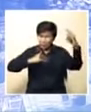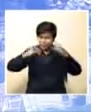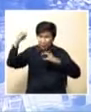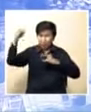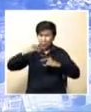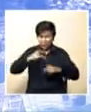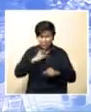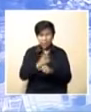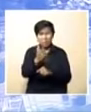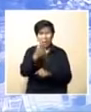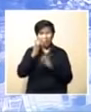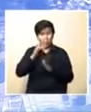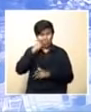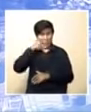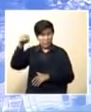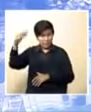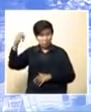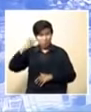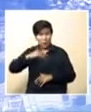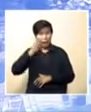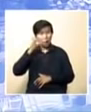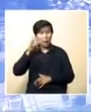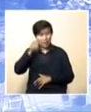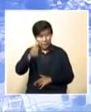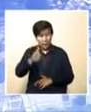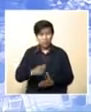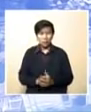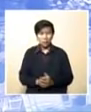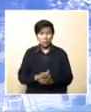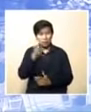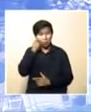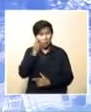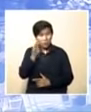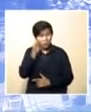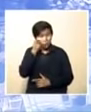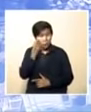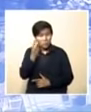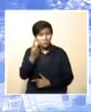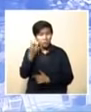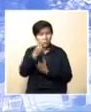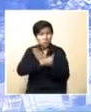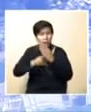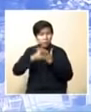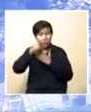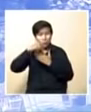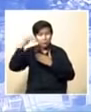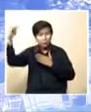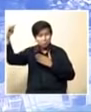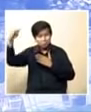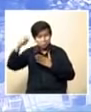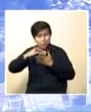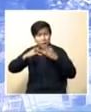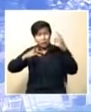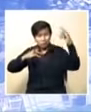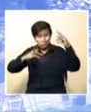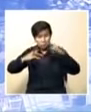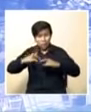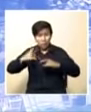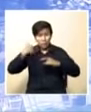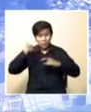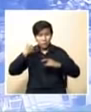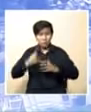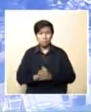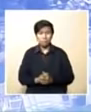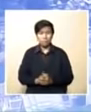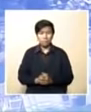ดยมอบให้กระทรวงมหาดไทยและกระทรวงการต่างประเทศดูแลซึ่งมีมาตรการพิเศษ เรื่อง fit to fly ใบรับรองอะไรนั้